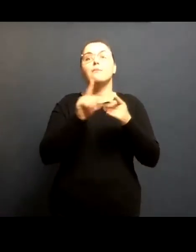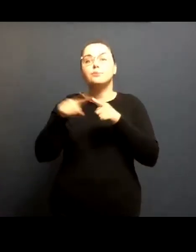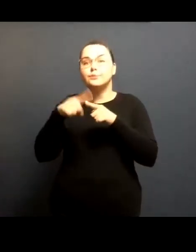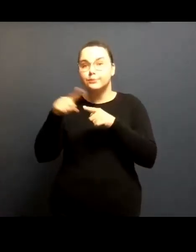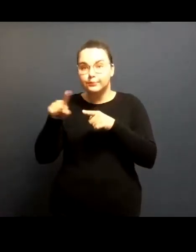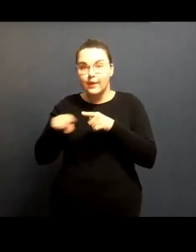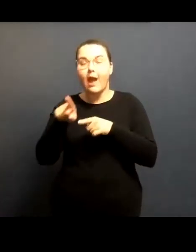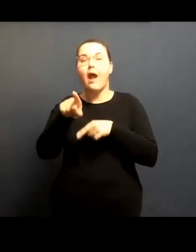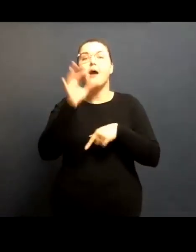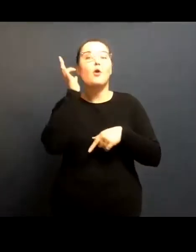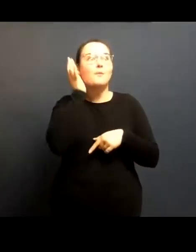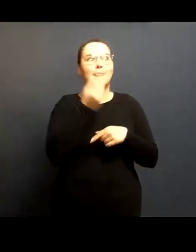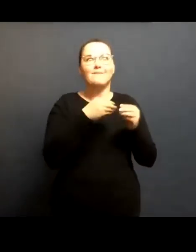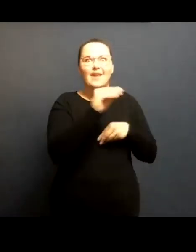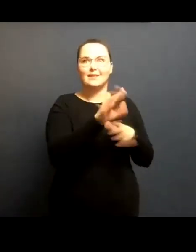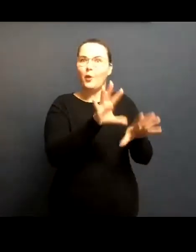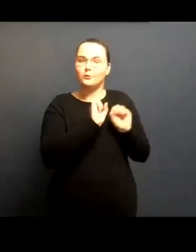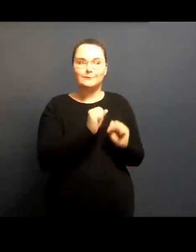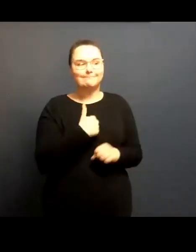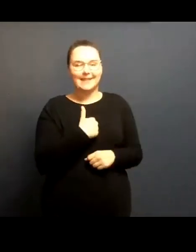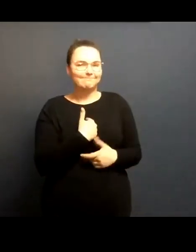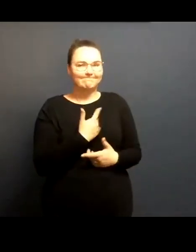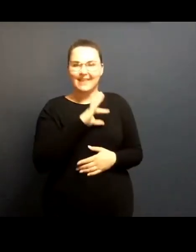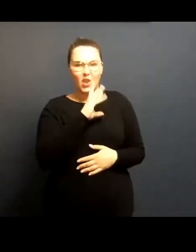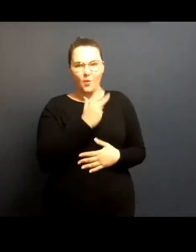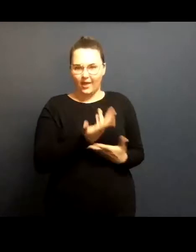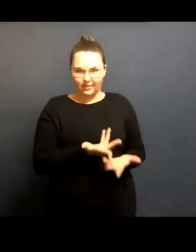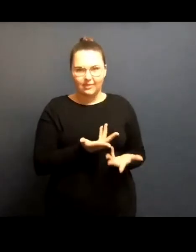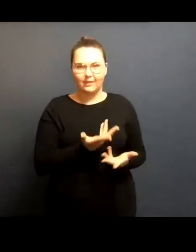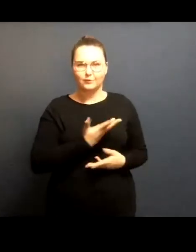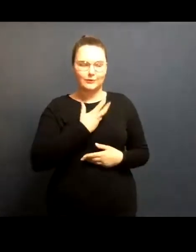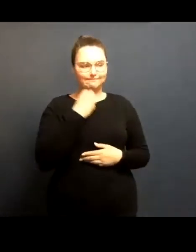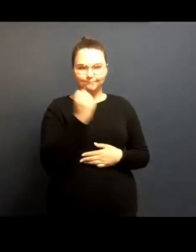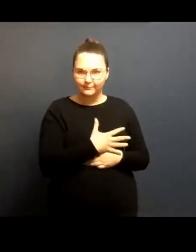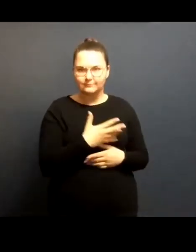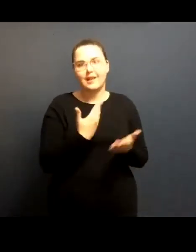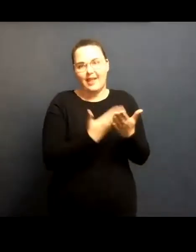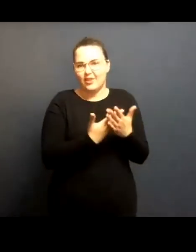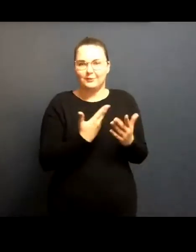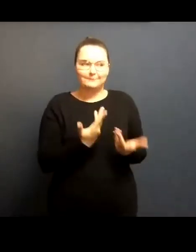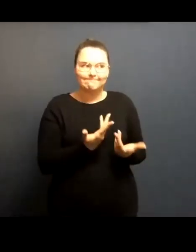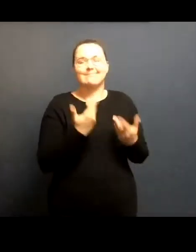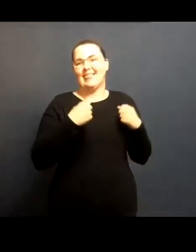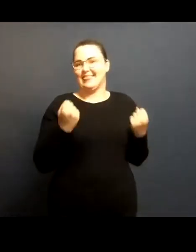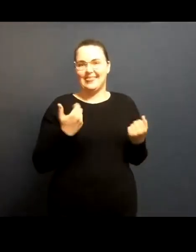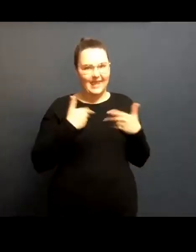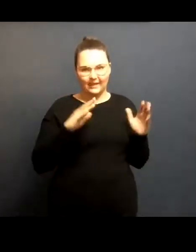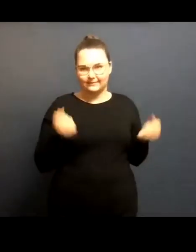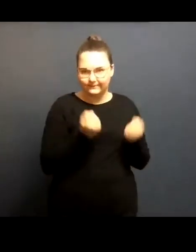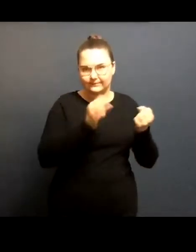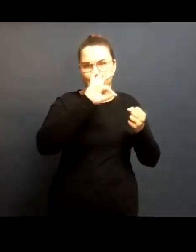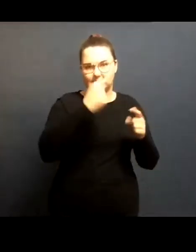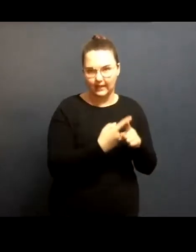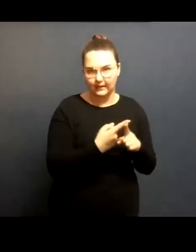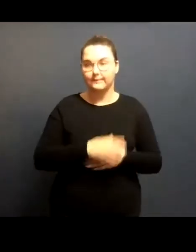końcowych badaniach moich. Co jest ciekawe, w jednej kategorii wystąpiła proporcja odwrotna, czyli więcej